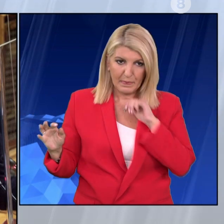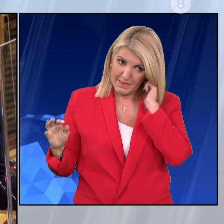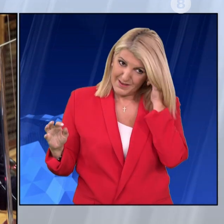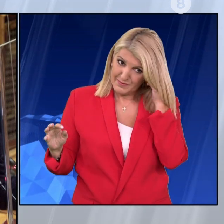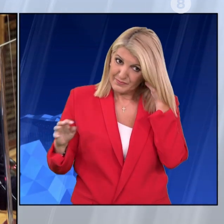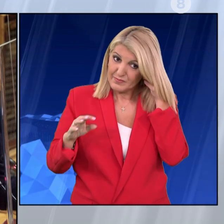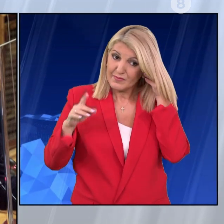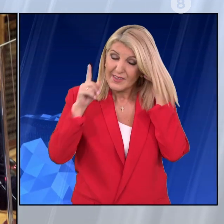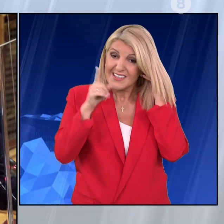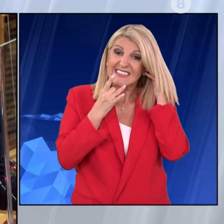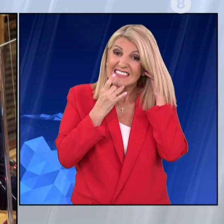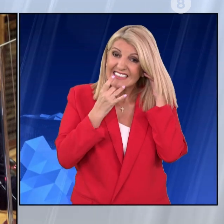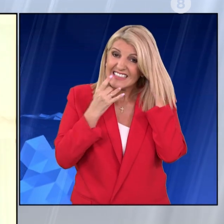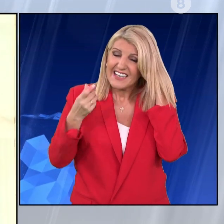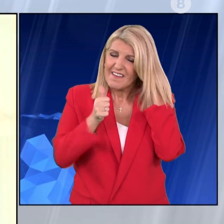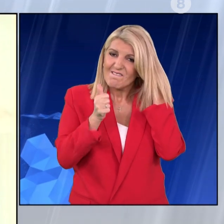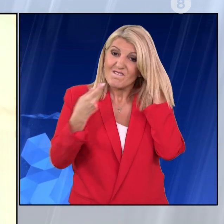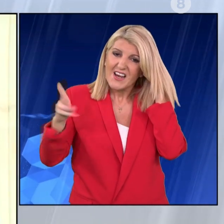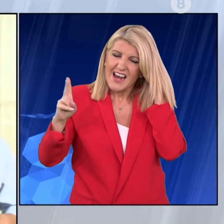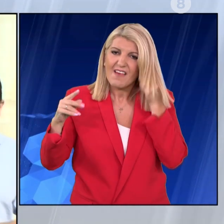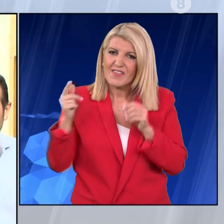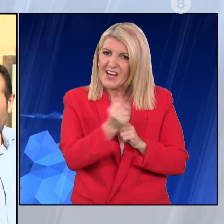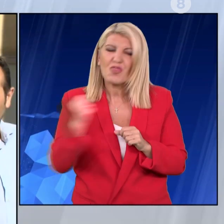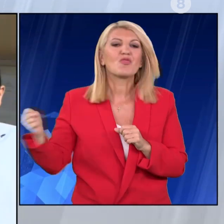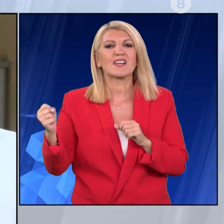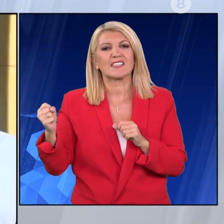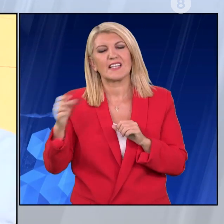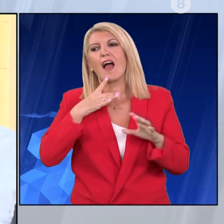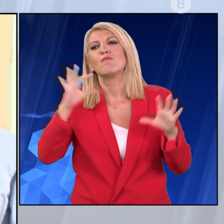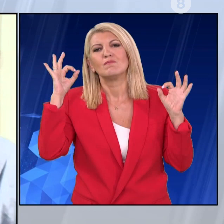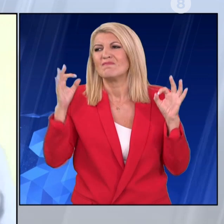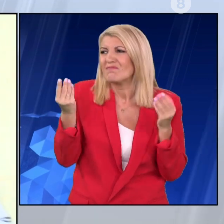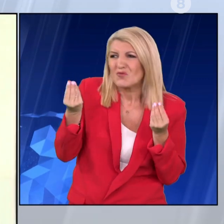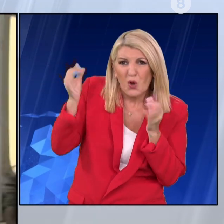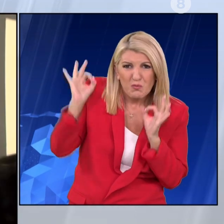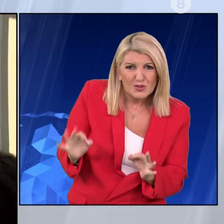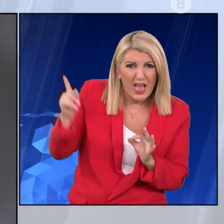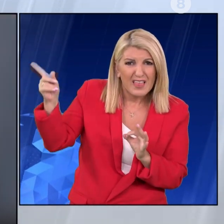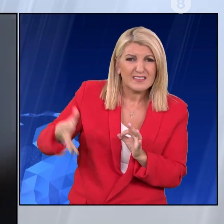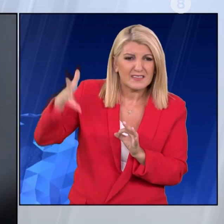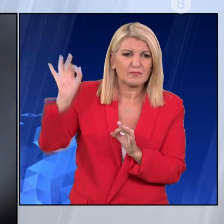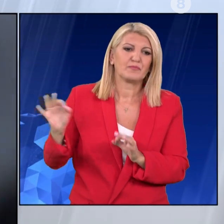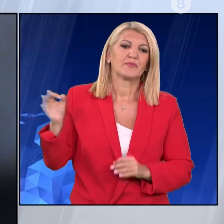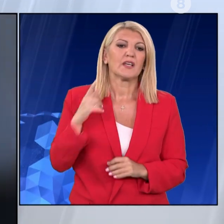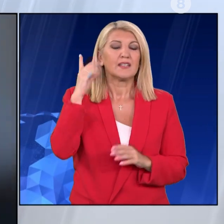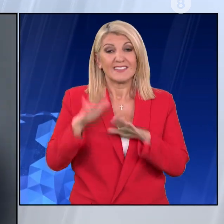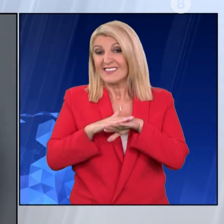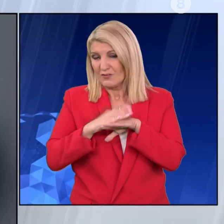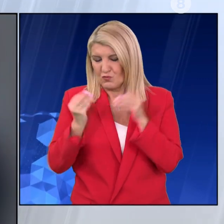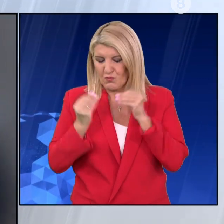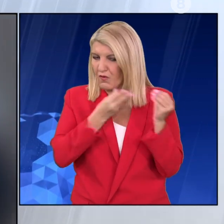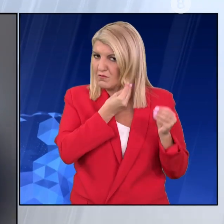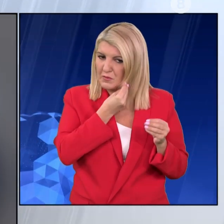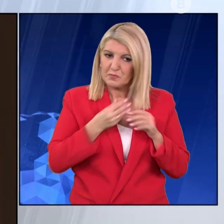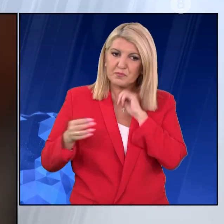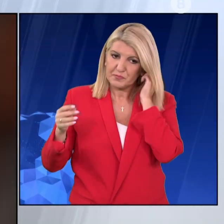δεξιάς όπως εκφράζεται από την κυβέρνηση μητσοτάκη για υποψηφιότητα νίκης μίλησε ο νίκος παππάς αναφερόμενος στη συμφωνία στήριξης του κυρίου κασελάκη στο δεύτερο γύρο